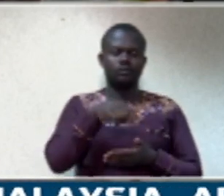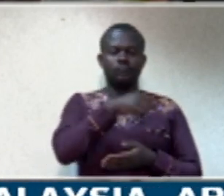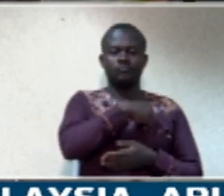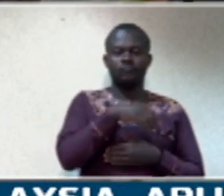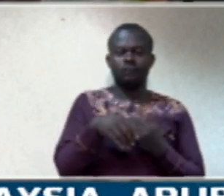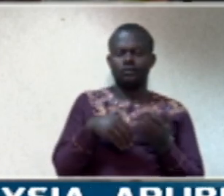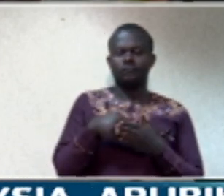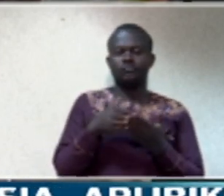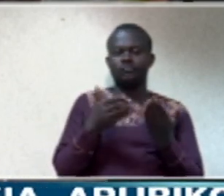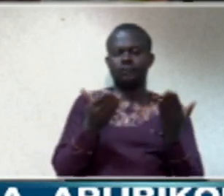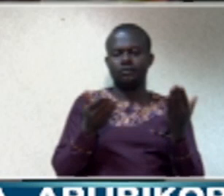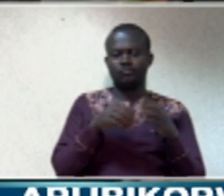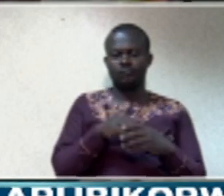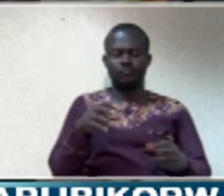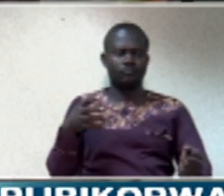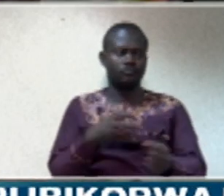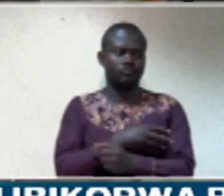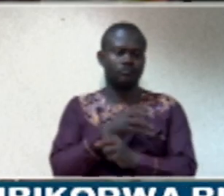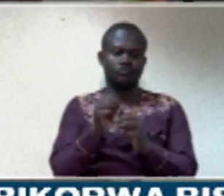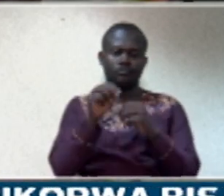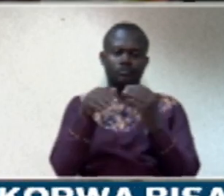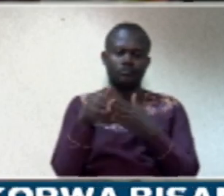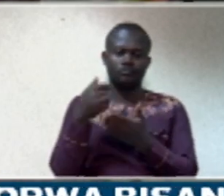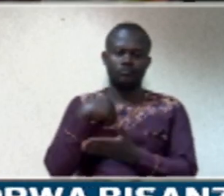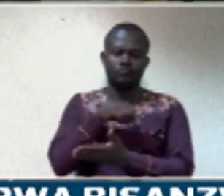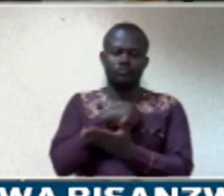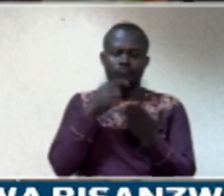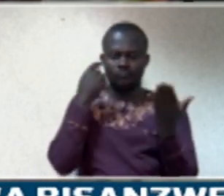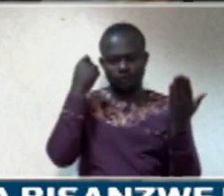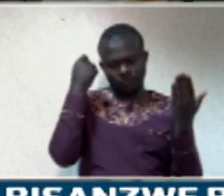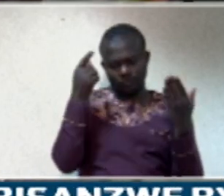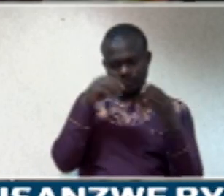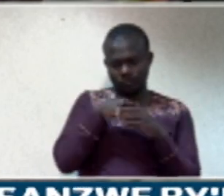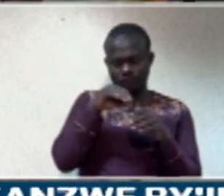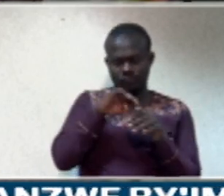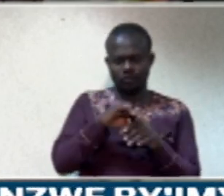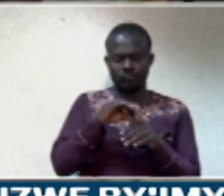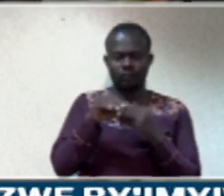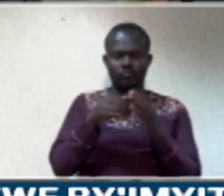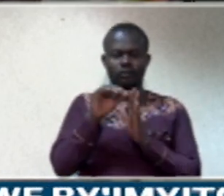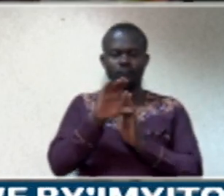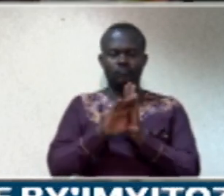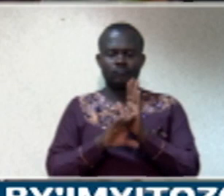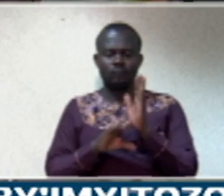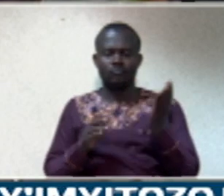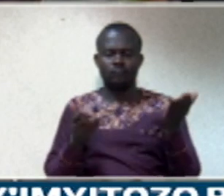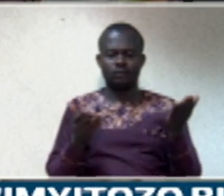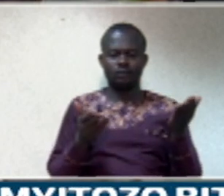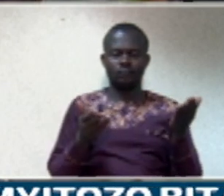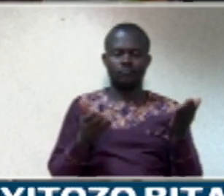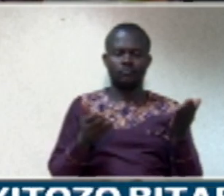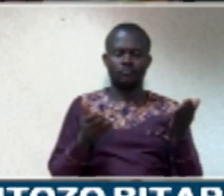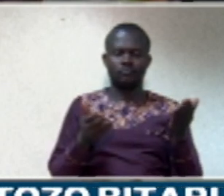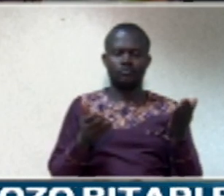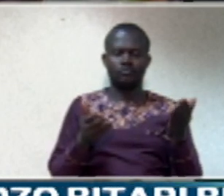iyo ugiye mu bubasha bw'inteko bwa Sena harimo gutora itegeko nshinga cyangwa se